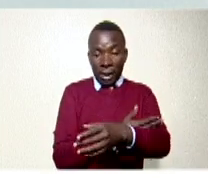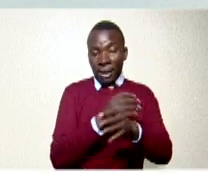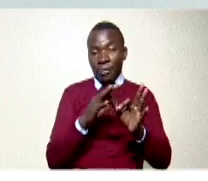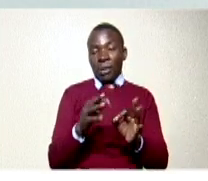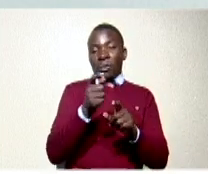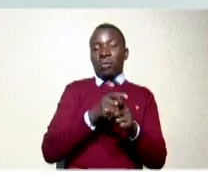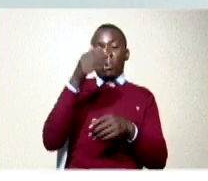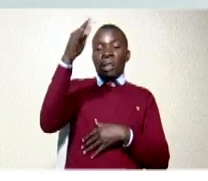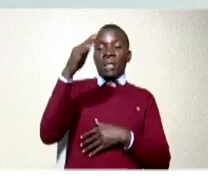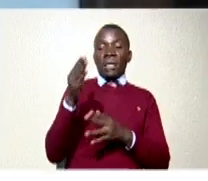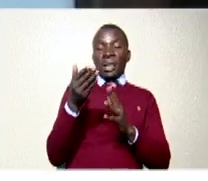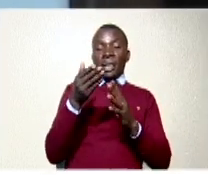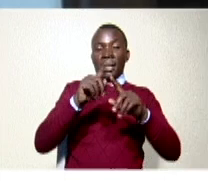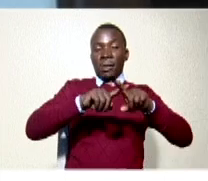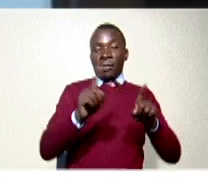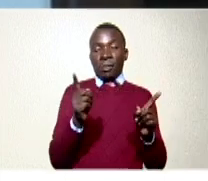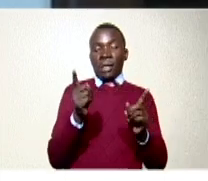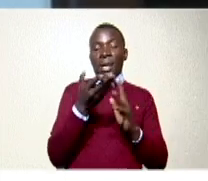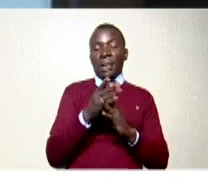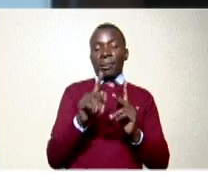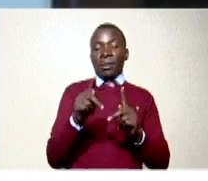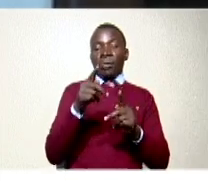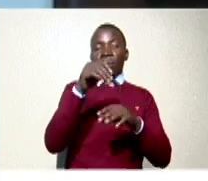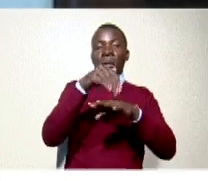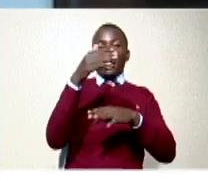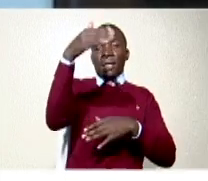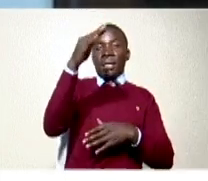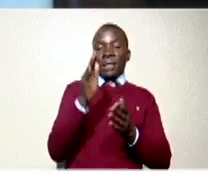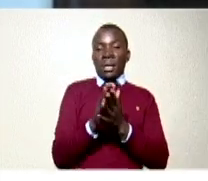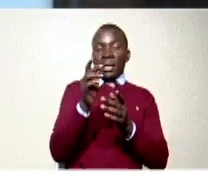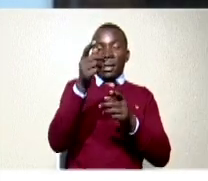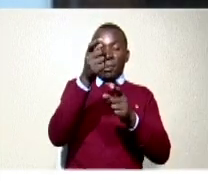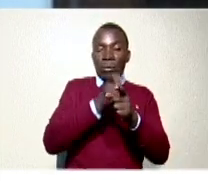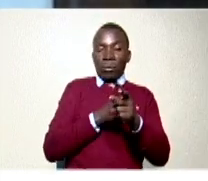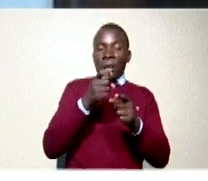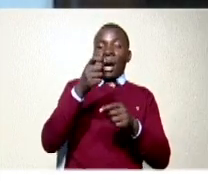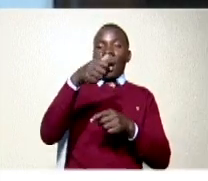y'ibyo twohereza hanze n'ibyo dukura hanze cyariyongereye.